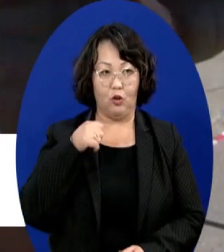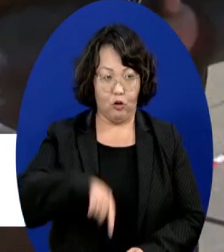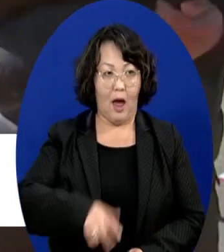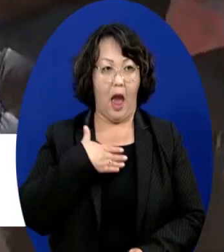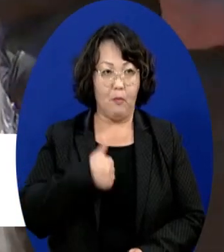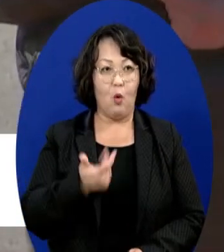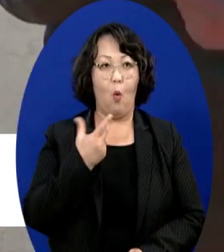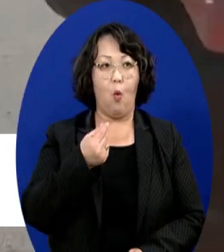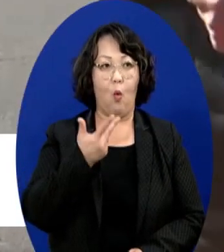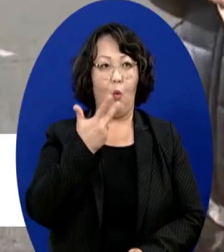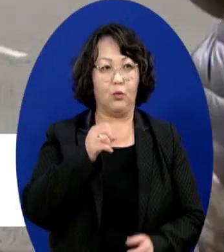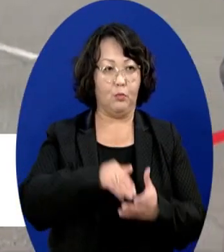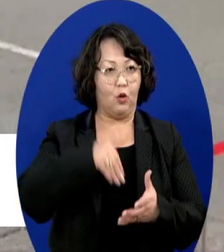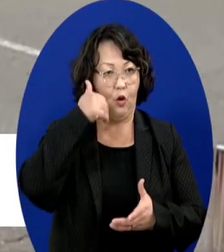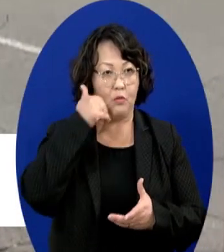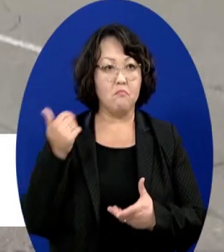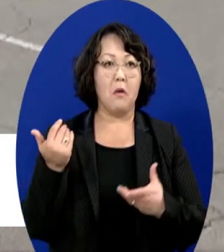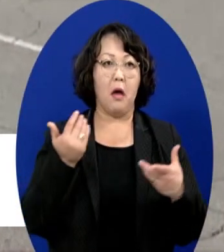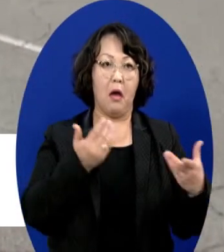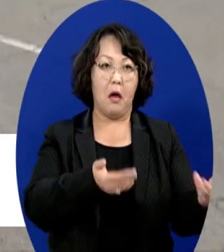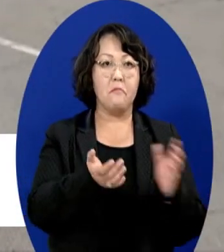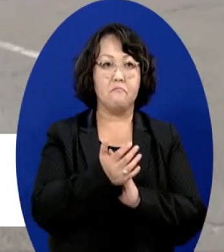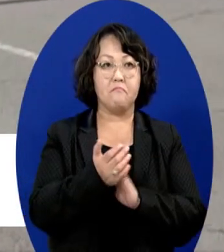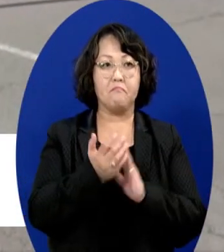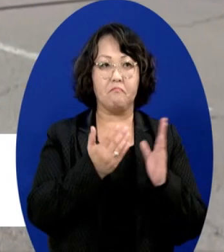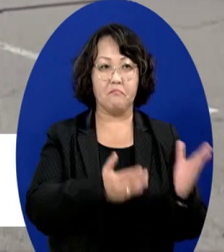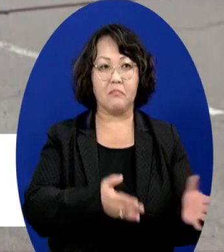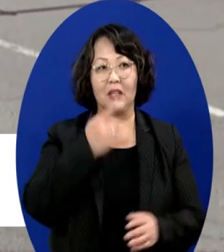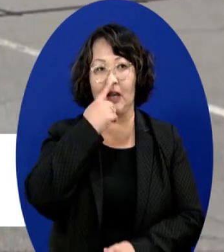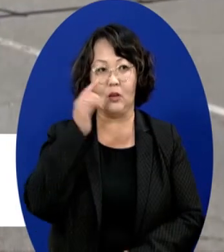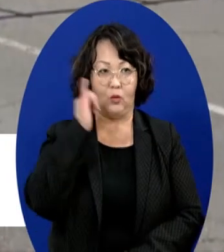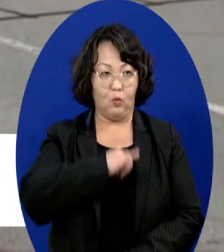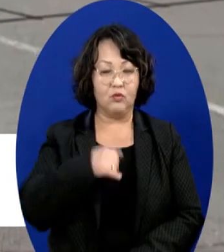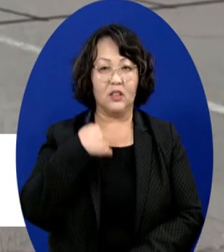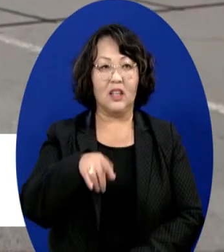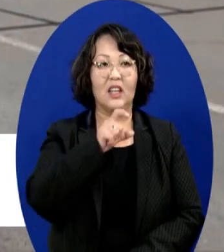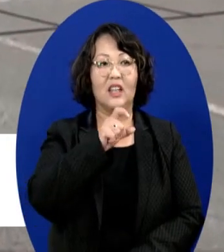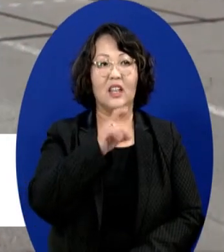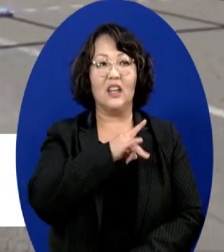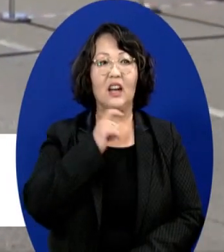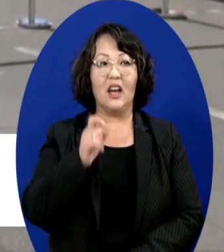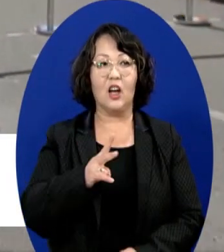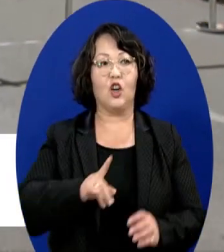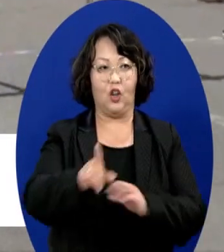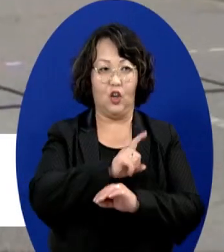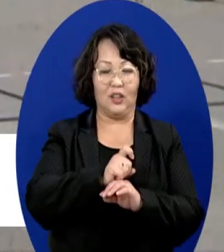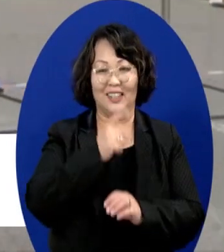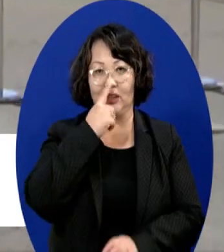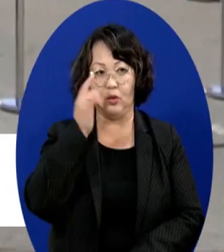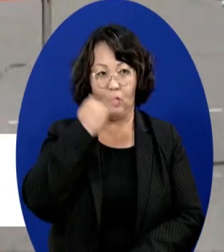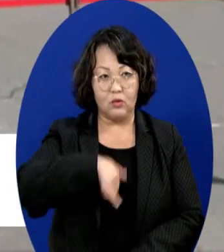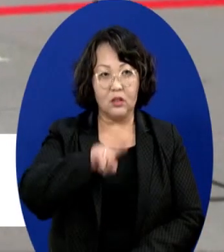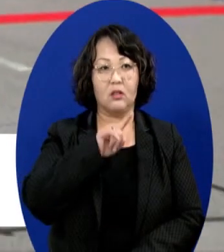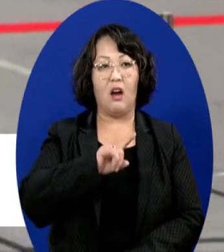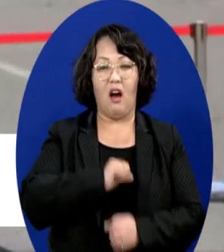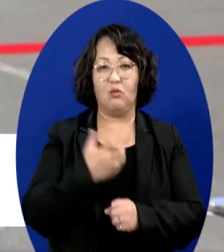байна. За үзэж та бүхний харж байгаагаар бол дөнгөж хилийн цаахан талд бол бүгд найрамдтай ард улсын 90 хот харагдаж байна. За бүгд найрамдтай ард улсын талын албаны